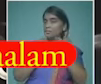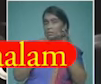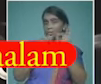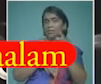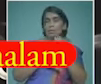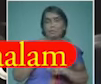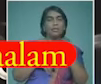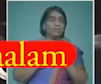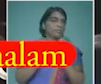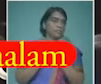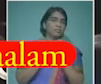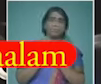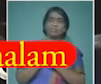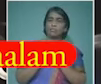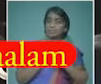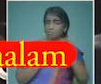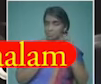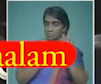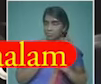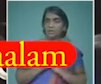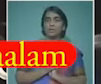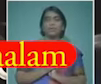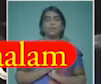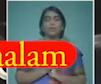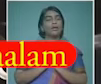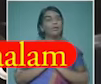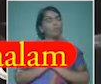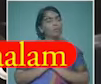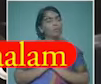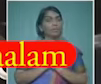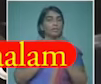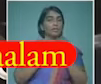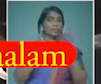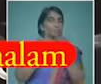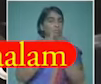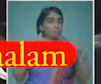அதனை கைமாற்றுவதும் அதனூடாக வந்து அதிலே பௌத்த கோயில்களை கட்டியெழுப்புகின்ற செயல்பாடுகளும் தான் முன்னெடுக்கப்பட்டுக் கொண்டிருக்கின்றது.